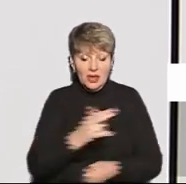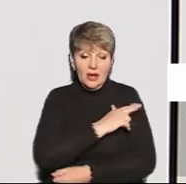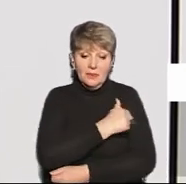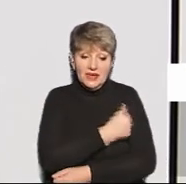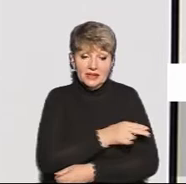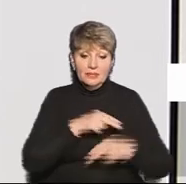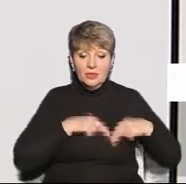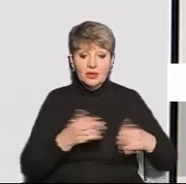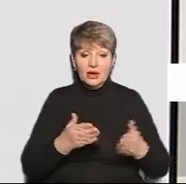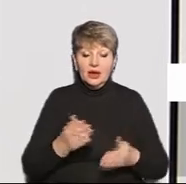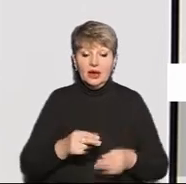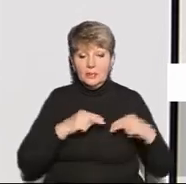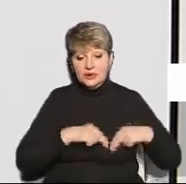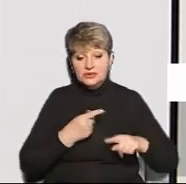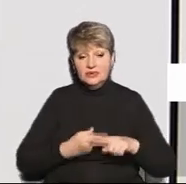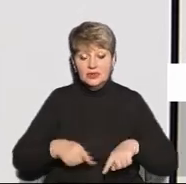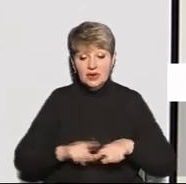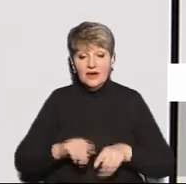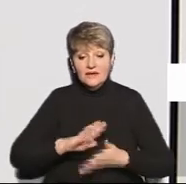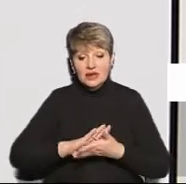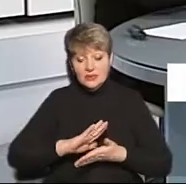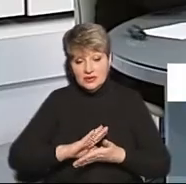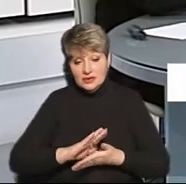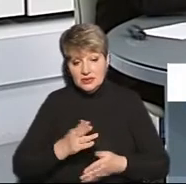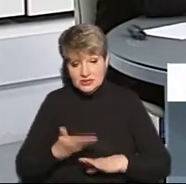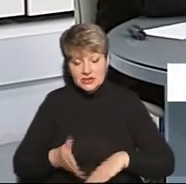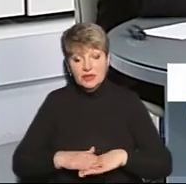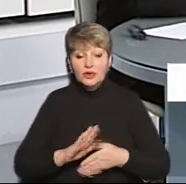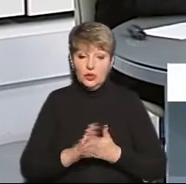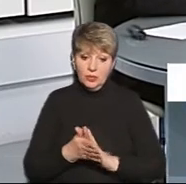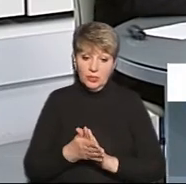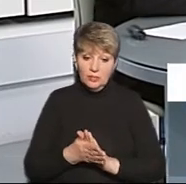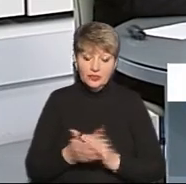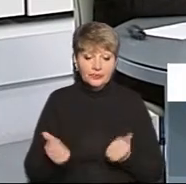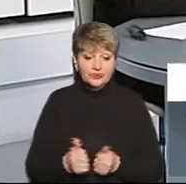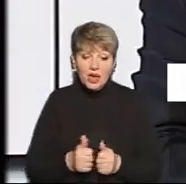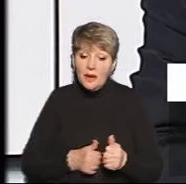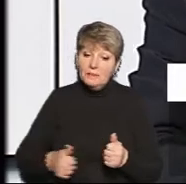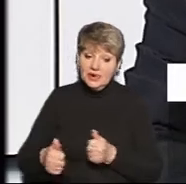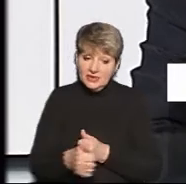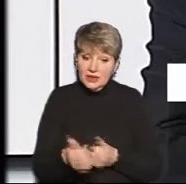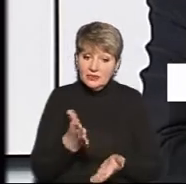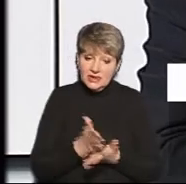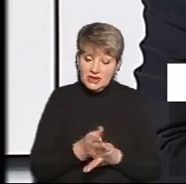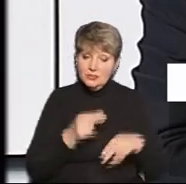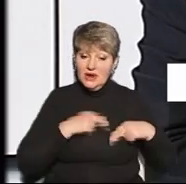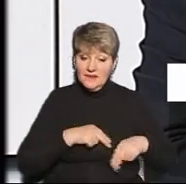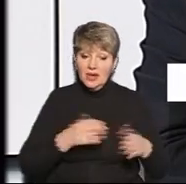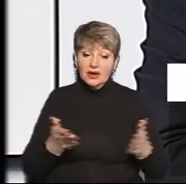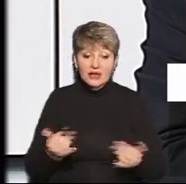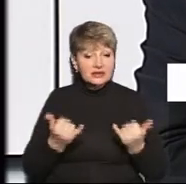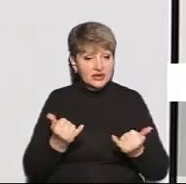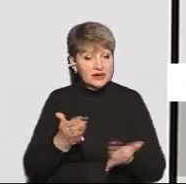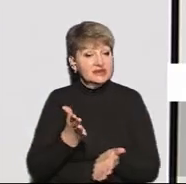які працюють в таких складних умовах, саме з ковідними пацієнтами. Наскільки я зрозумів сюжету, пріоритетом є ті працівники, які наразі працюють в